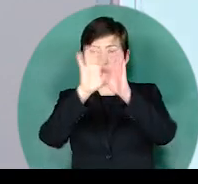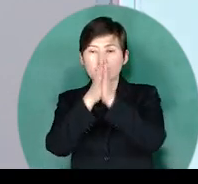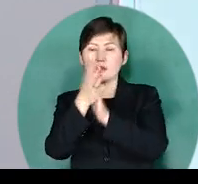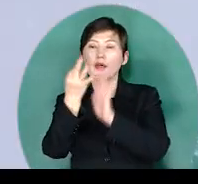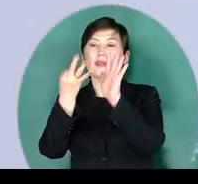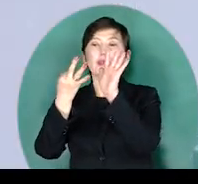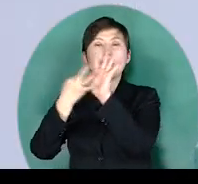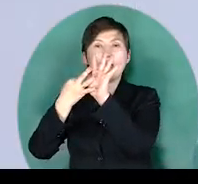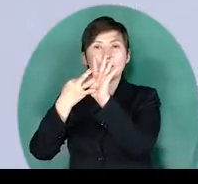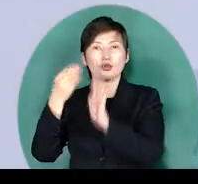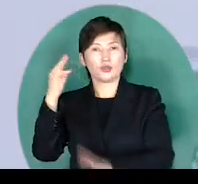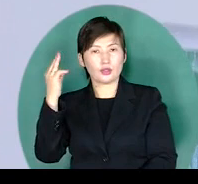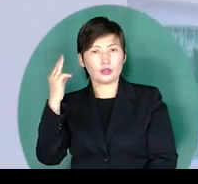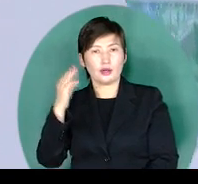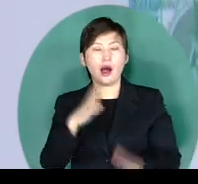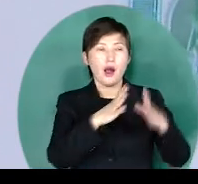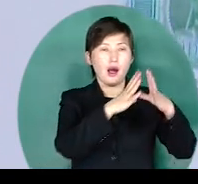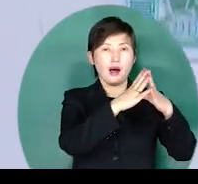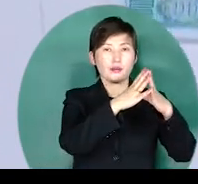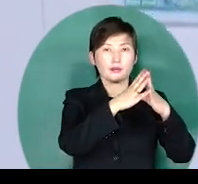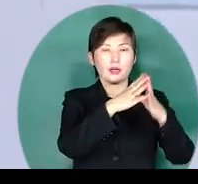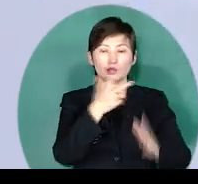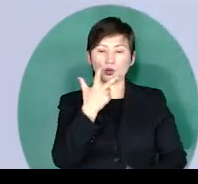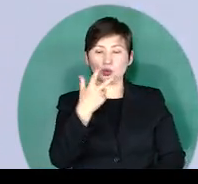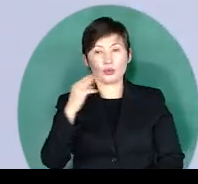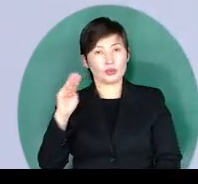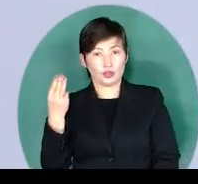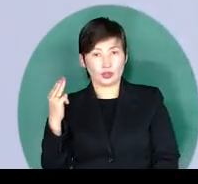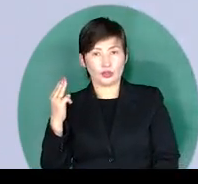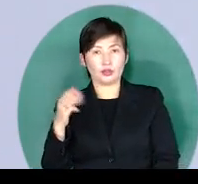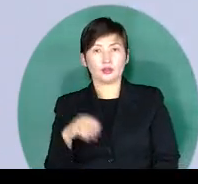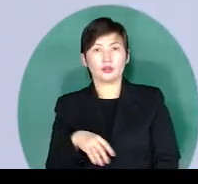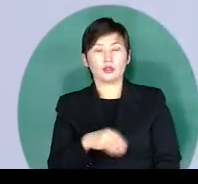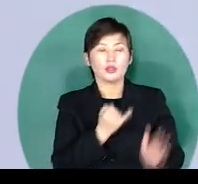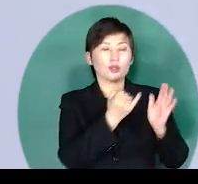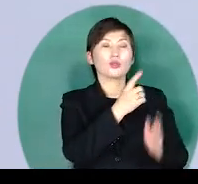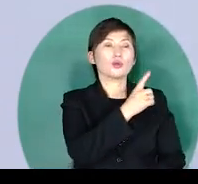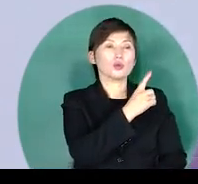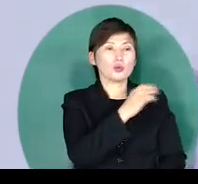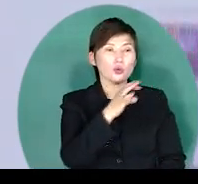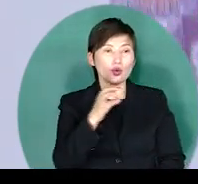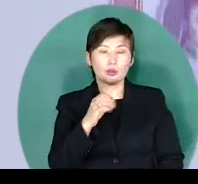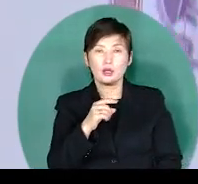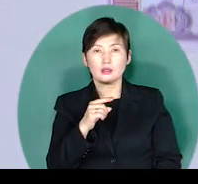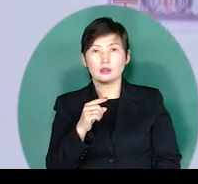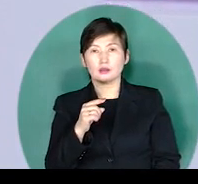ширхэг, 10-тын дэвсгэртээс 3 ширхэг, 100-тын